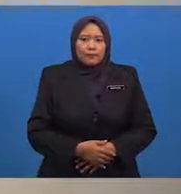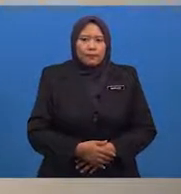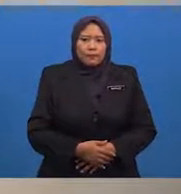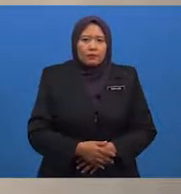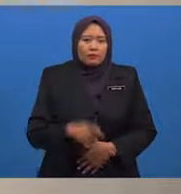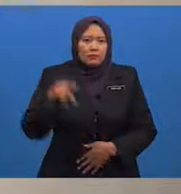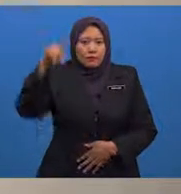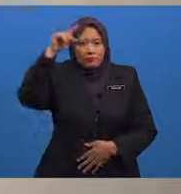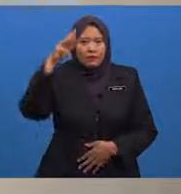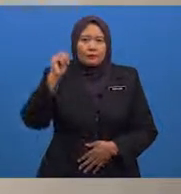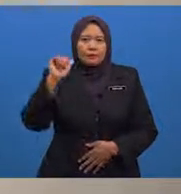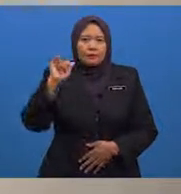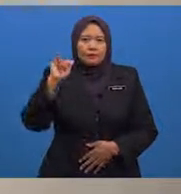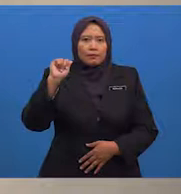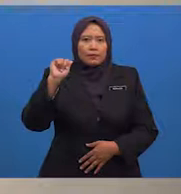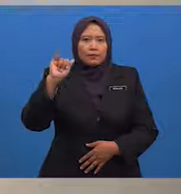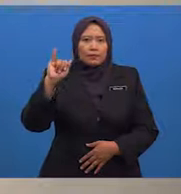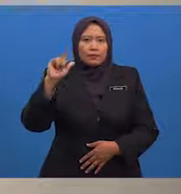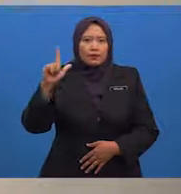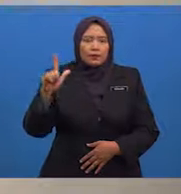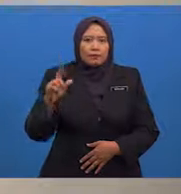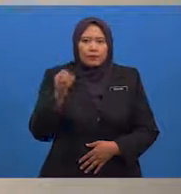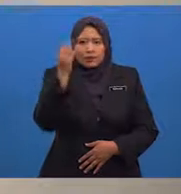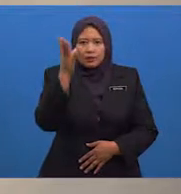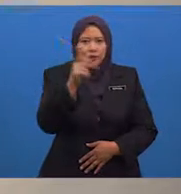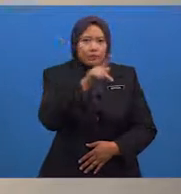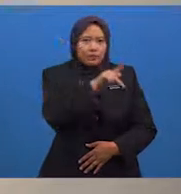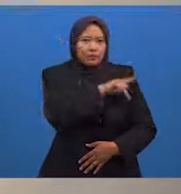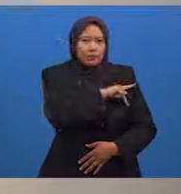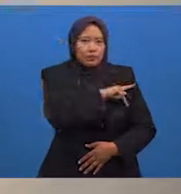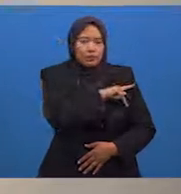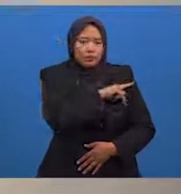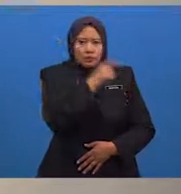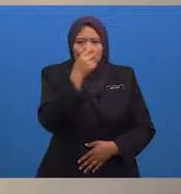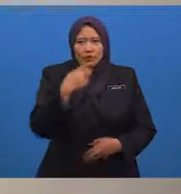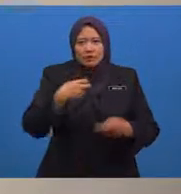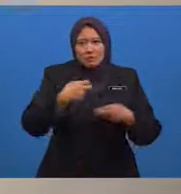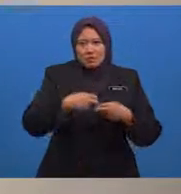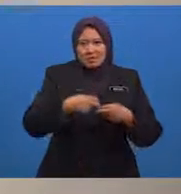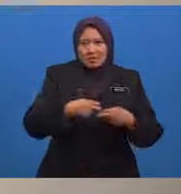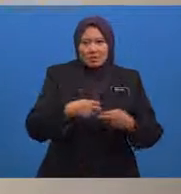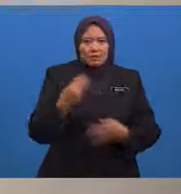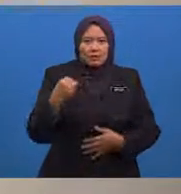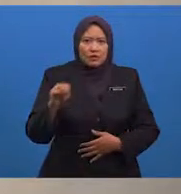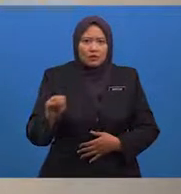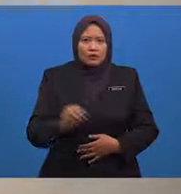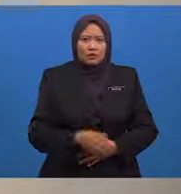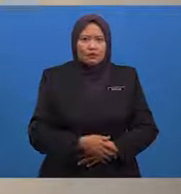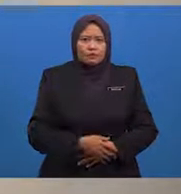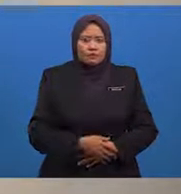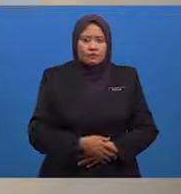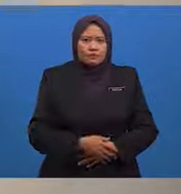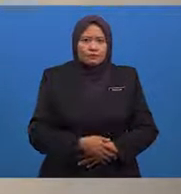itu, Yati masuk ke dalam bilik. Pak Mael dan Fauzia meneruskan perbualan mereka